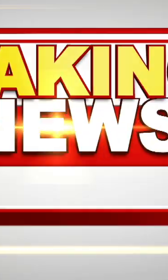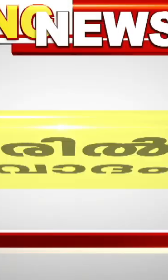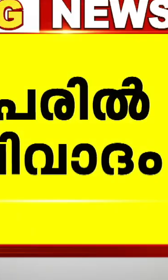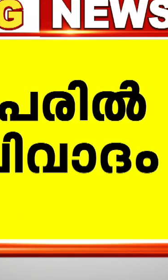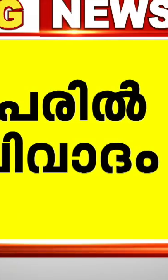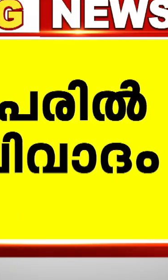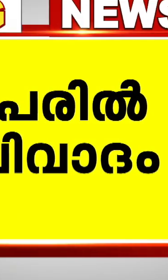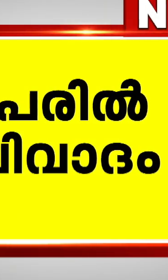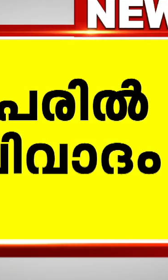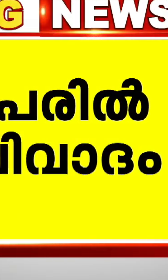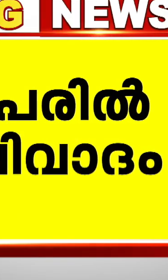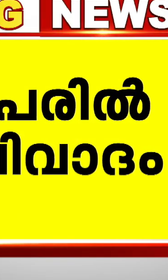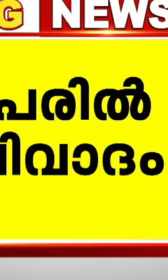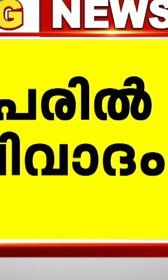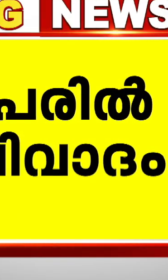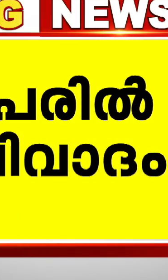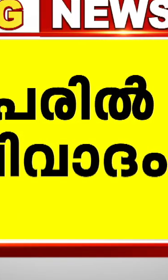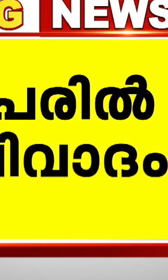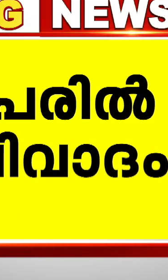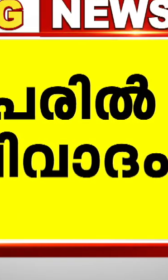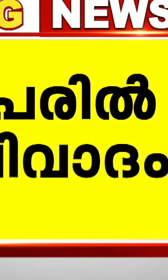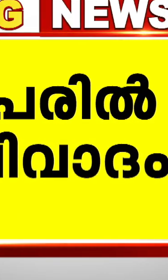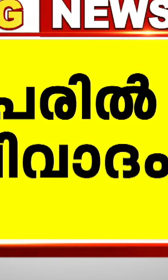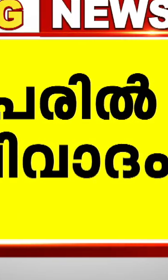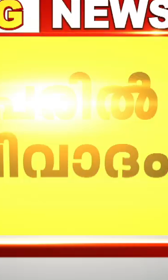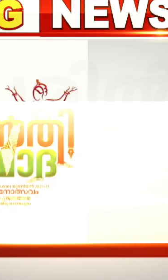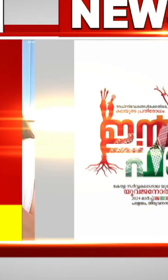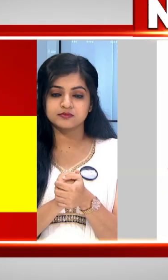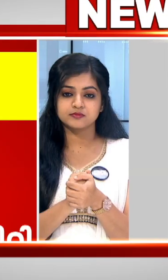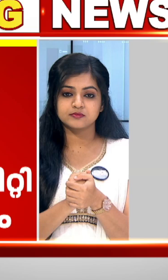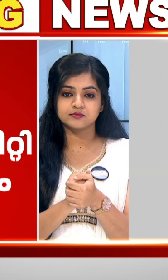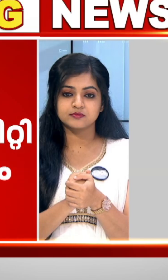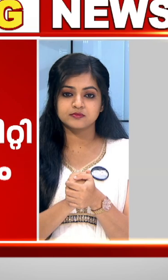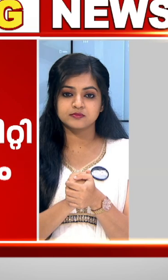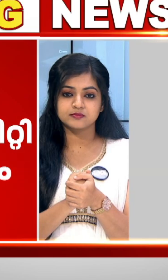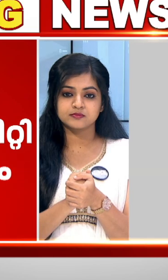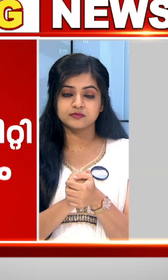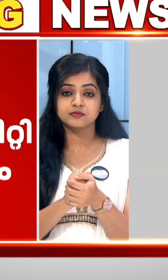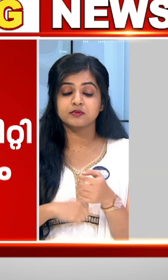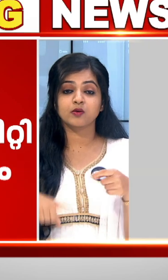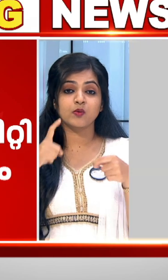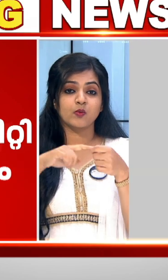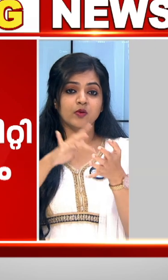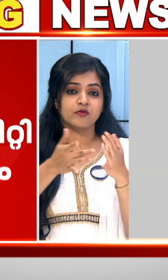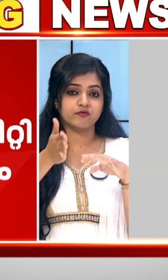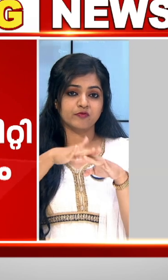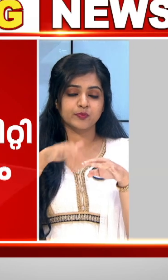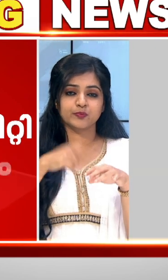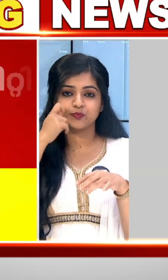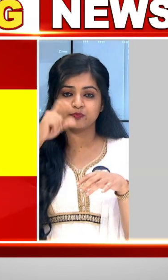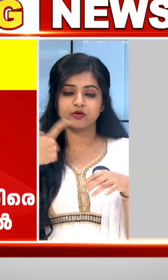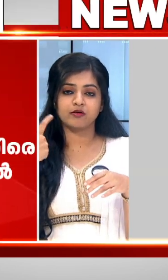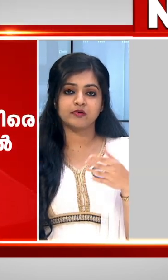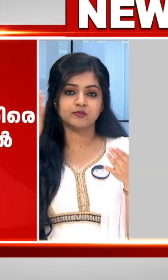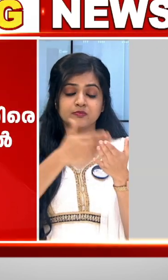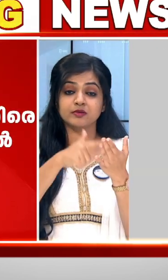കൊല്ലം ജില്ലയിലെ അഞ്ചൽ പനയഞ്ചേരി സ്വദേശിയായ ആശിഷ് എന്ന വിദ്യാർത്ഥിയാണ് ഈ പരാതി നൽകിയിരിക്കുന്നത്. ഈ പരാതിയിൽ പ്രധാനമായും